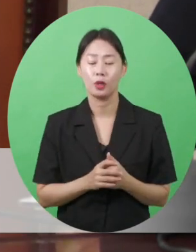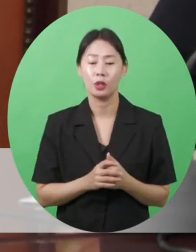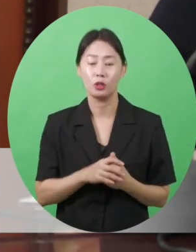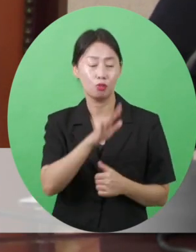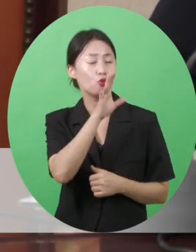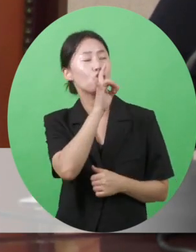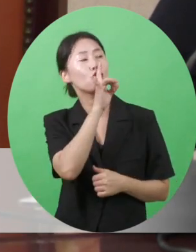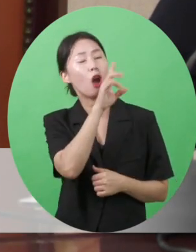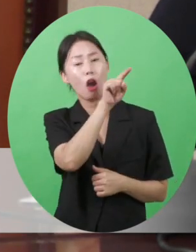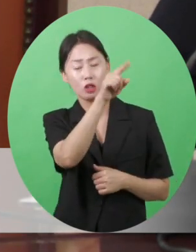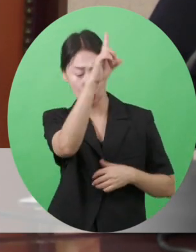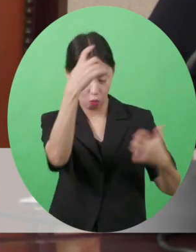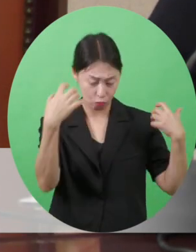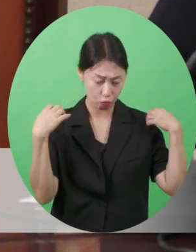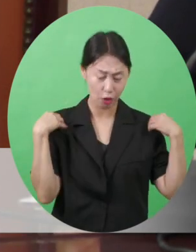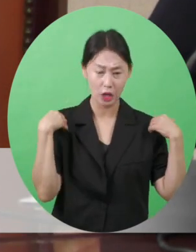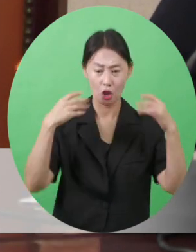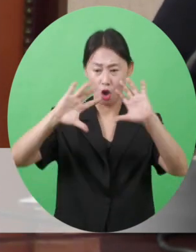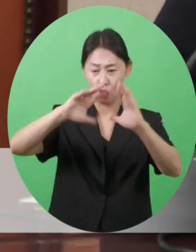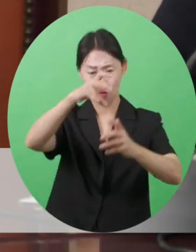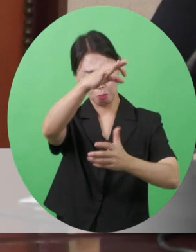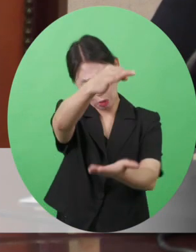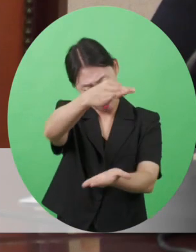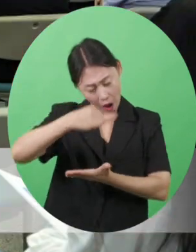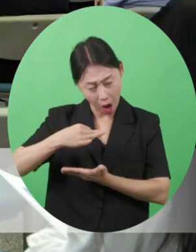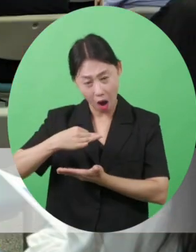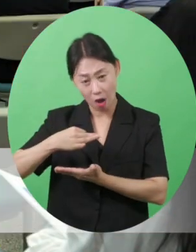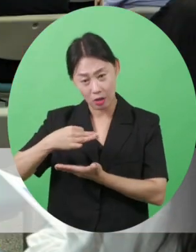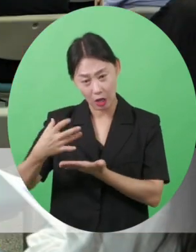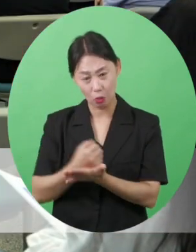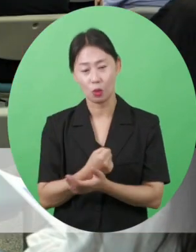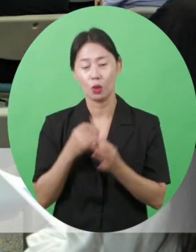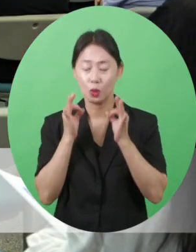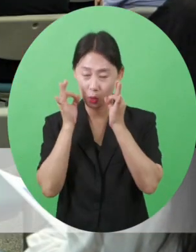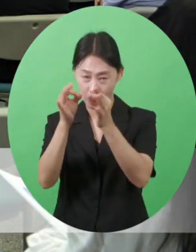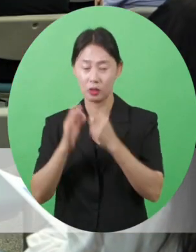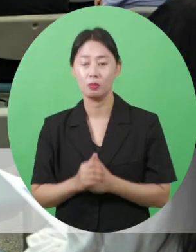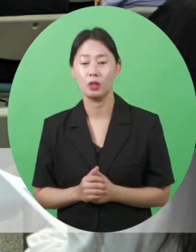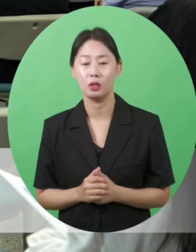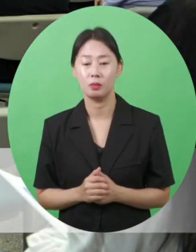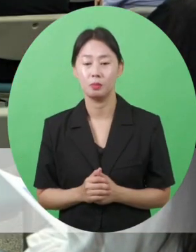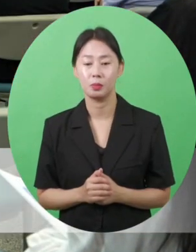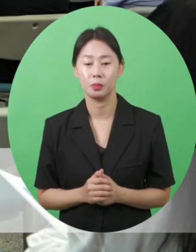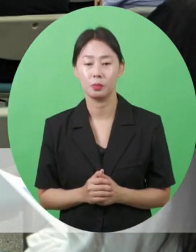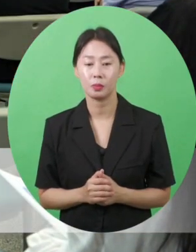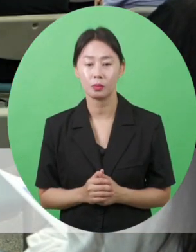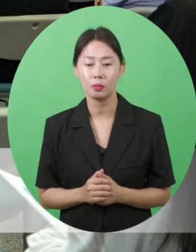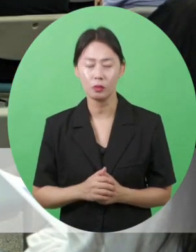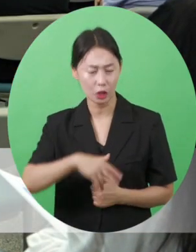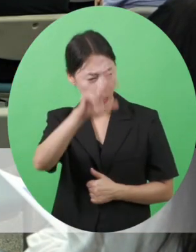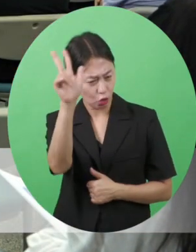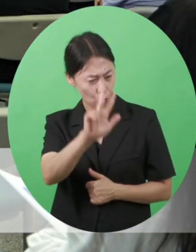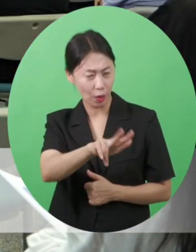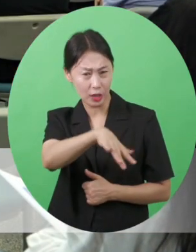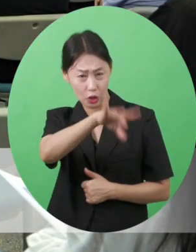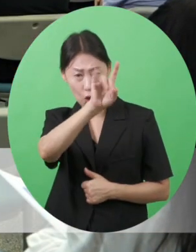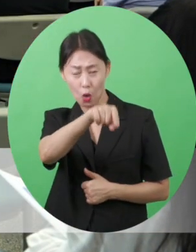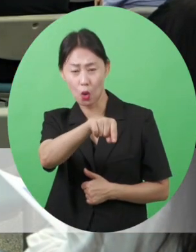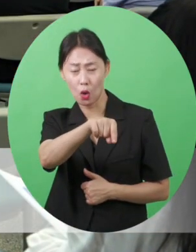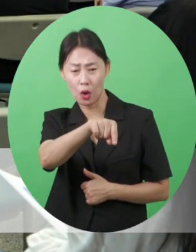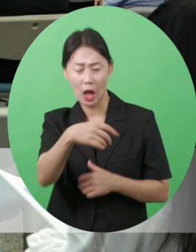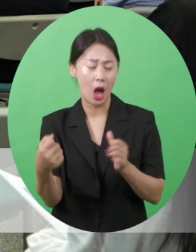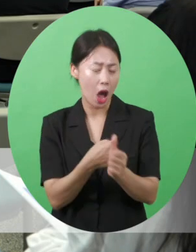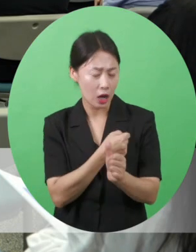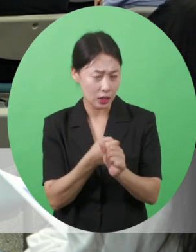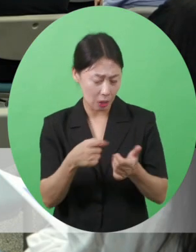중앙의 국비를 받아올 수 있도록 또 노력을 해보겠습니다. 또 한 가지는 저희가 이제 전국에서 처음으로